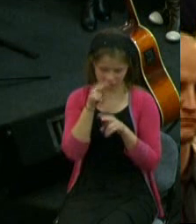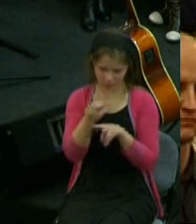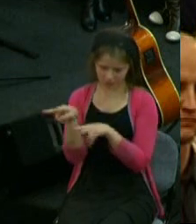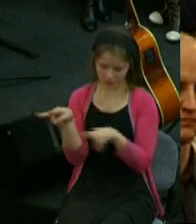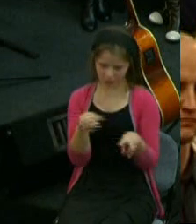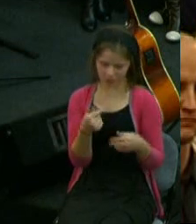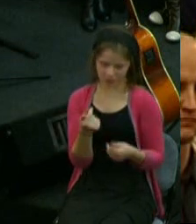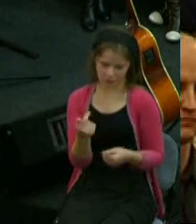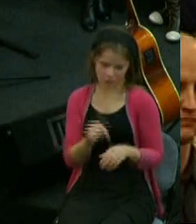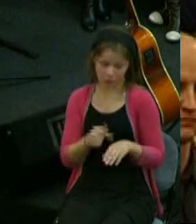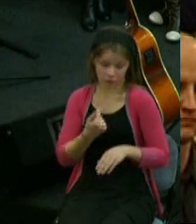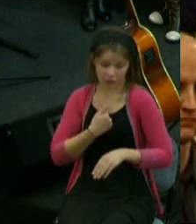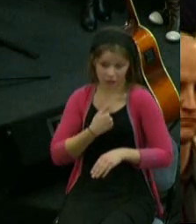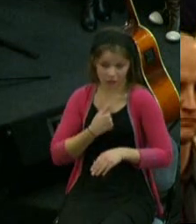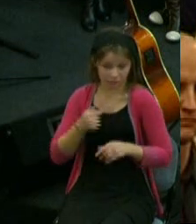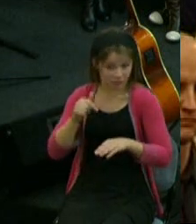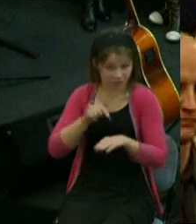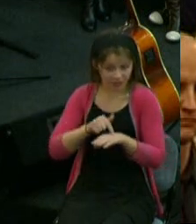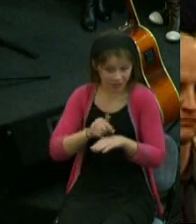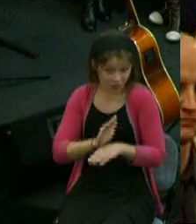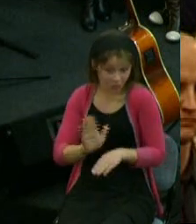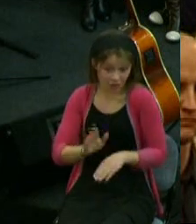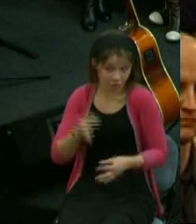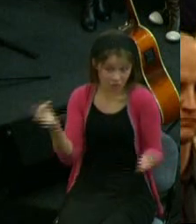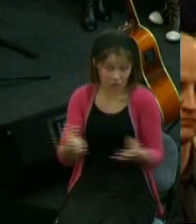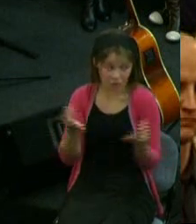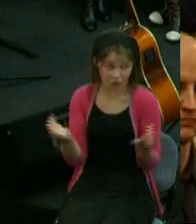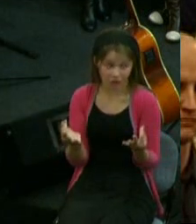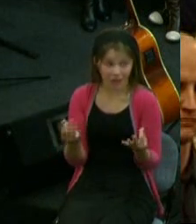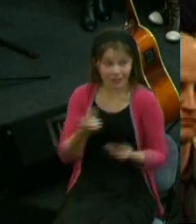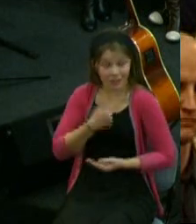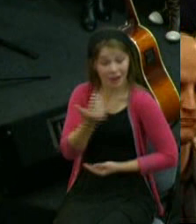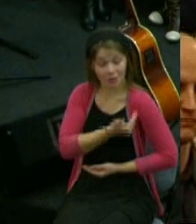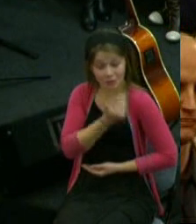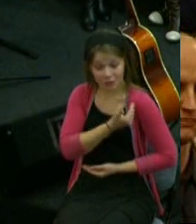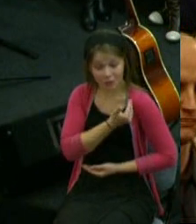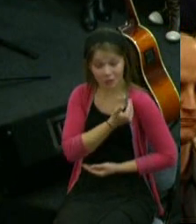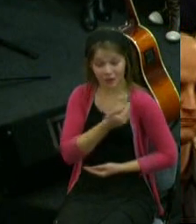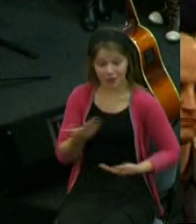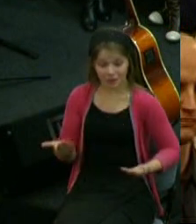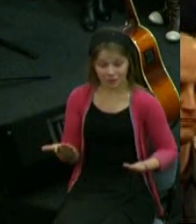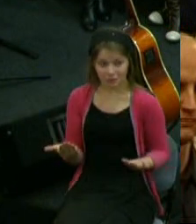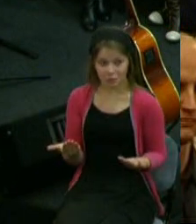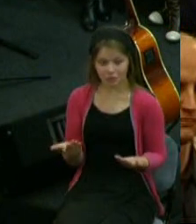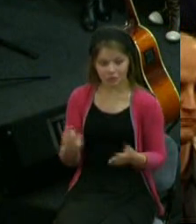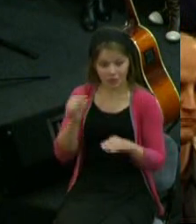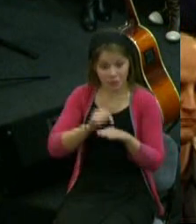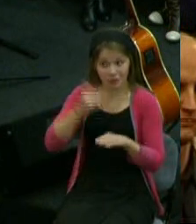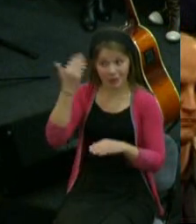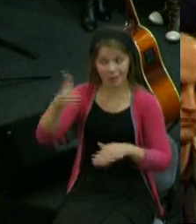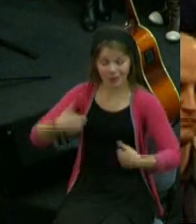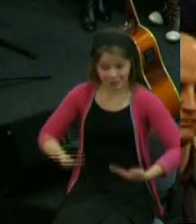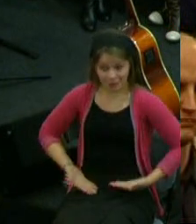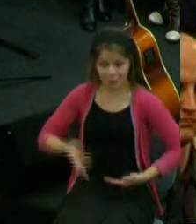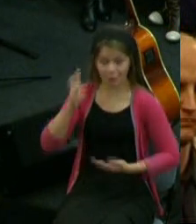Господи, я цього не переживаю, що вони переживають, Господи. Але моя щирість є в тому, я хотів би пережити тебе, живого